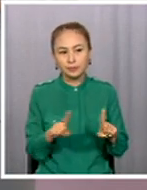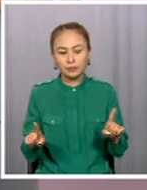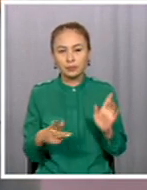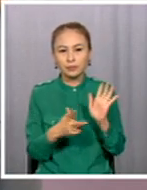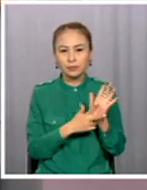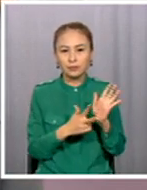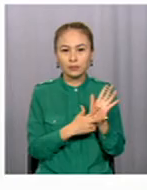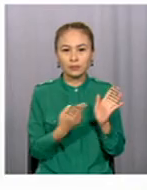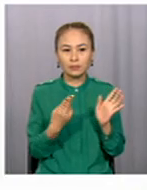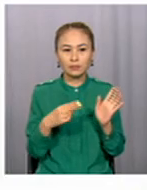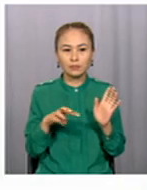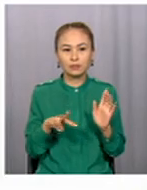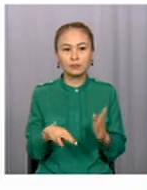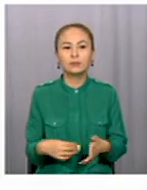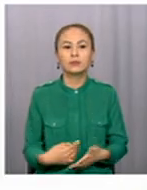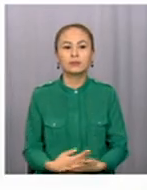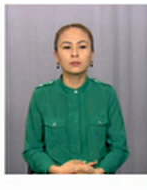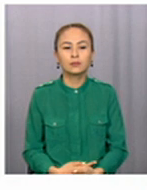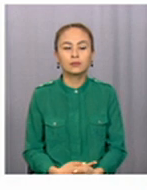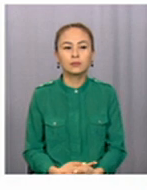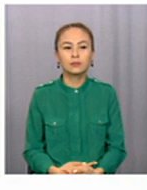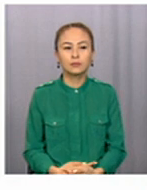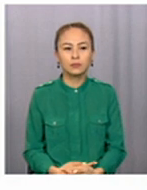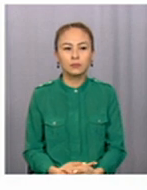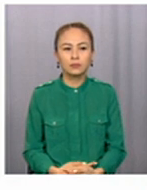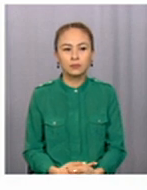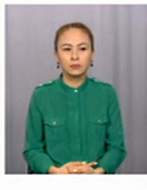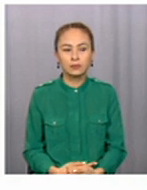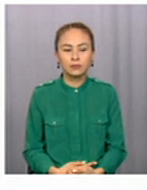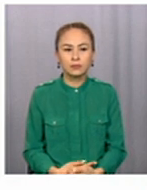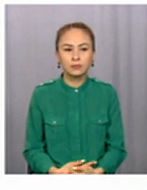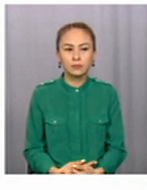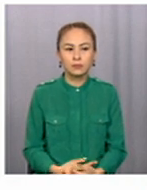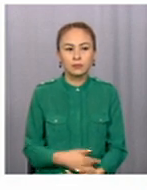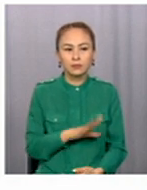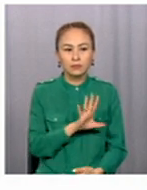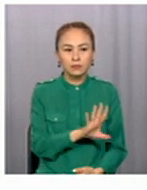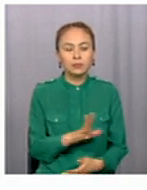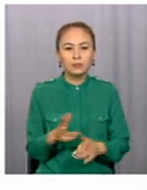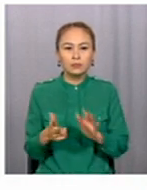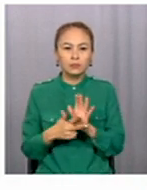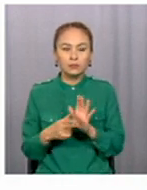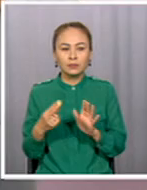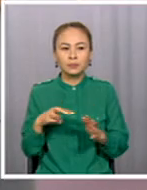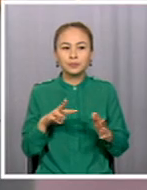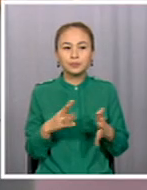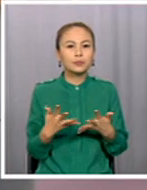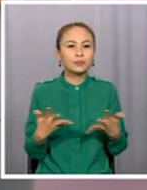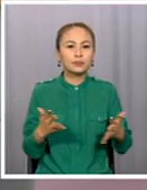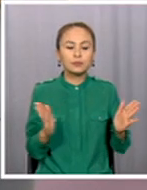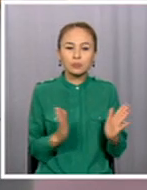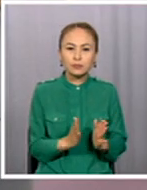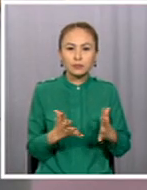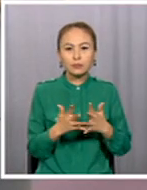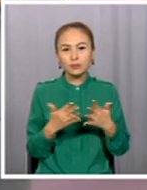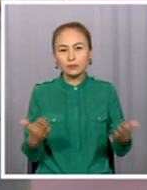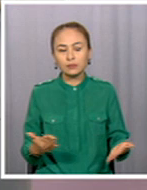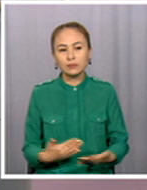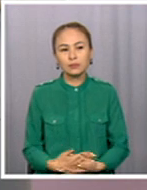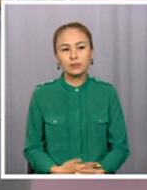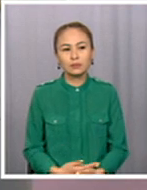ұзындығы 8 дециметр. 5 дециметр, 8 дециметр артық па, әлде кем бе, соны анықтауымыз